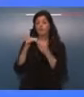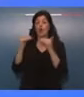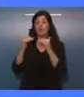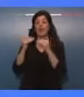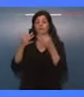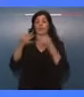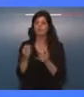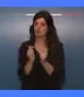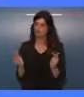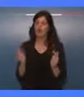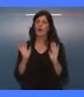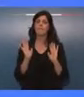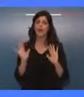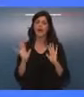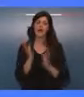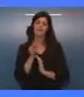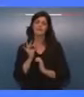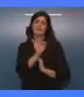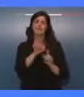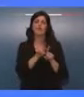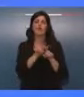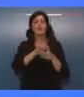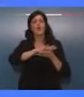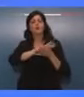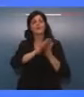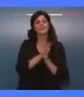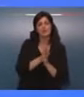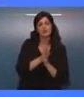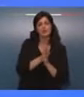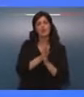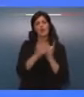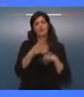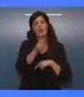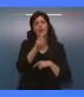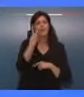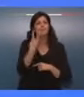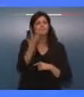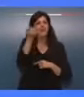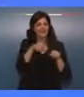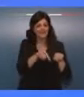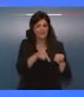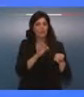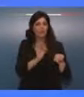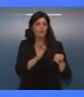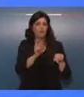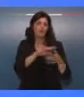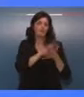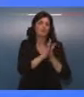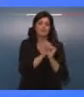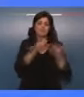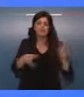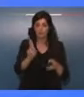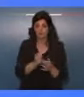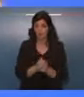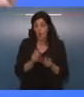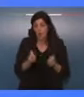ma alle contrattazioni, al trattamento economico complessivo previsto dalle contrattazioni più diffuse. Quindi, insomma, su